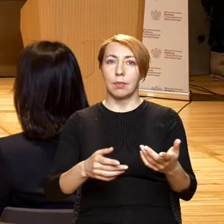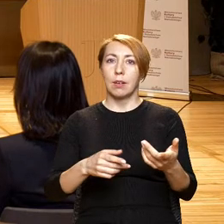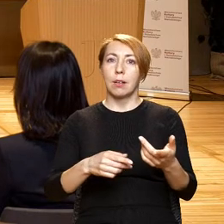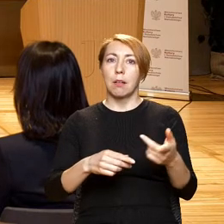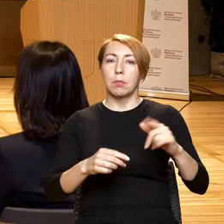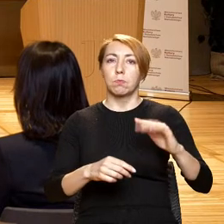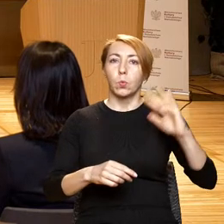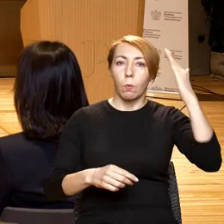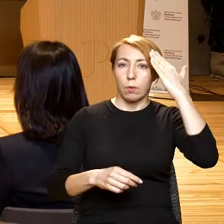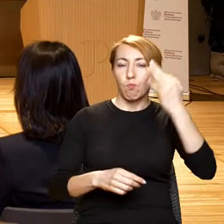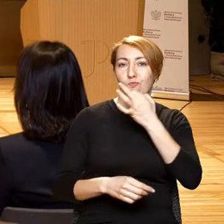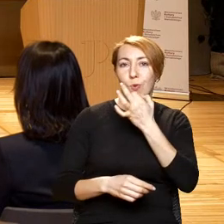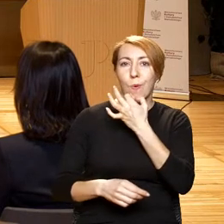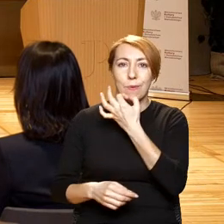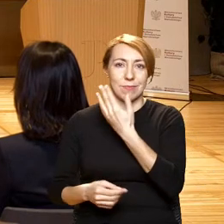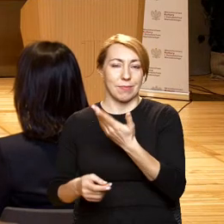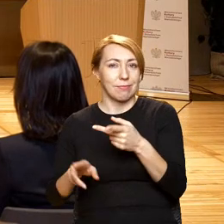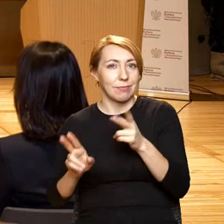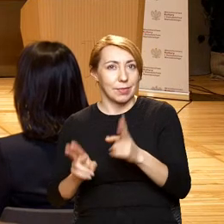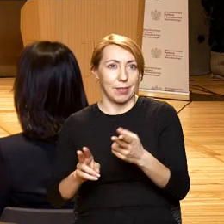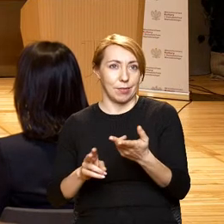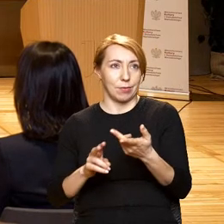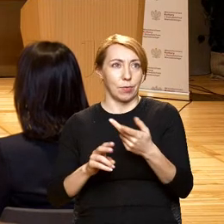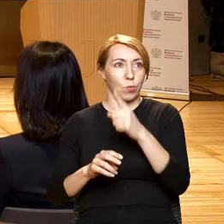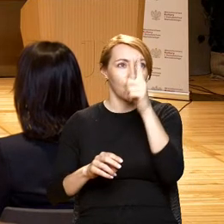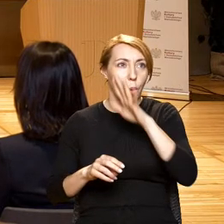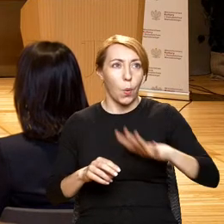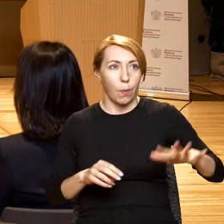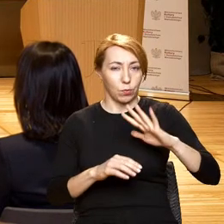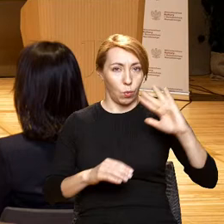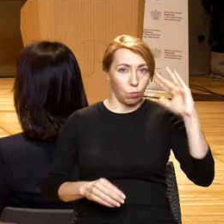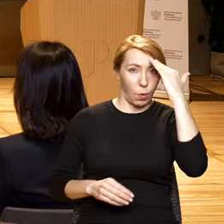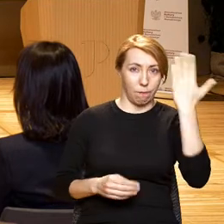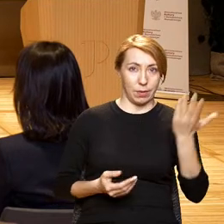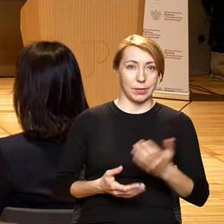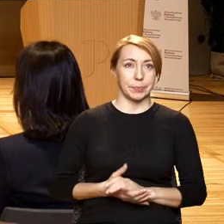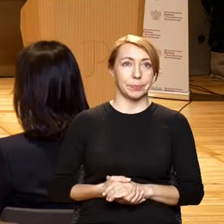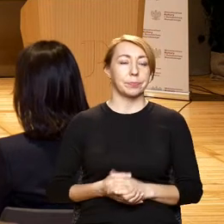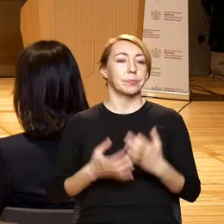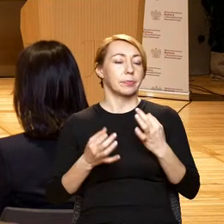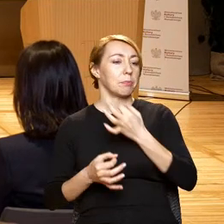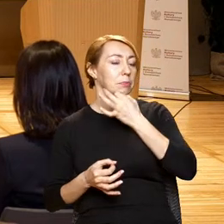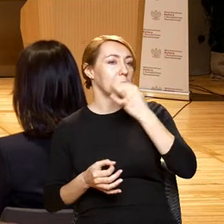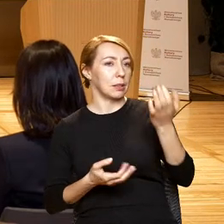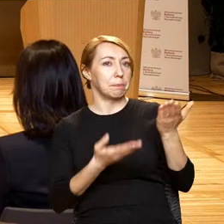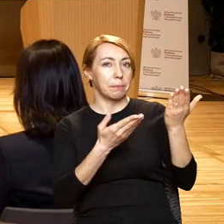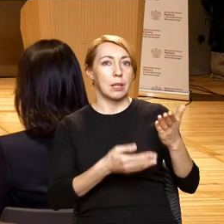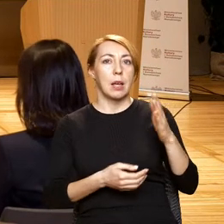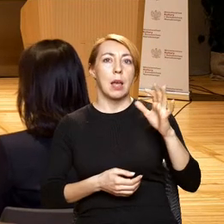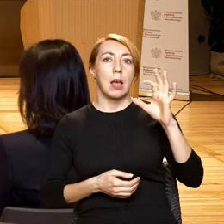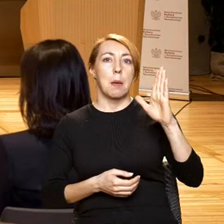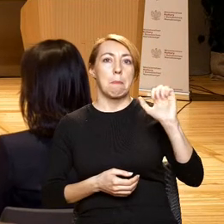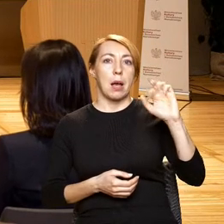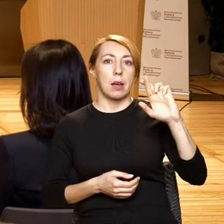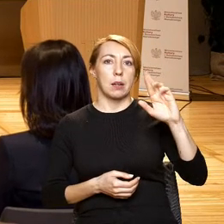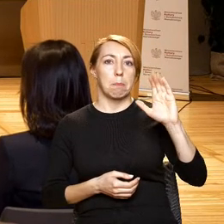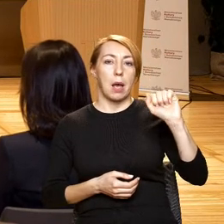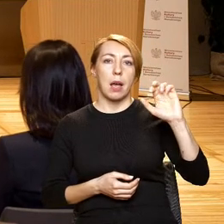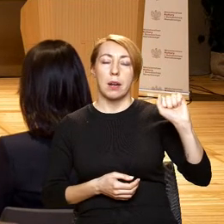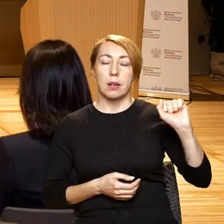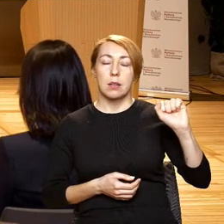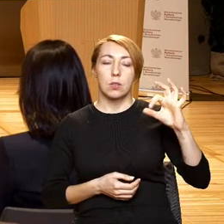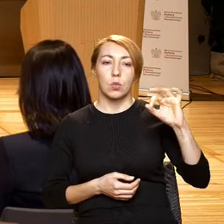do młodzieży i do szerszych grup społecznych. Teraz pytanie do pani Barbary Słomki.